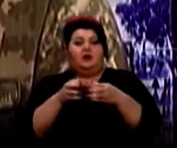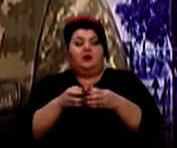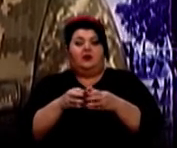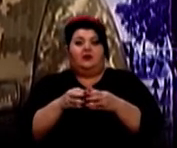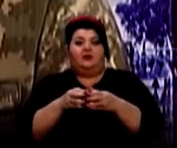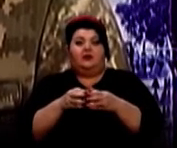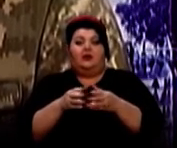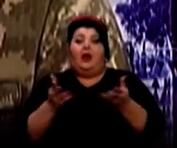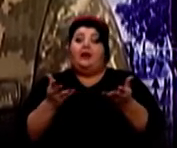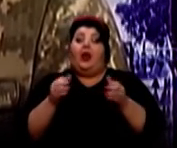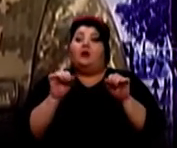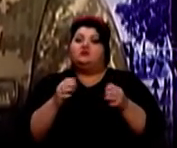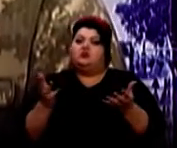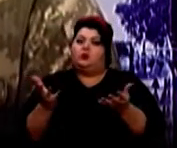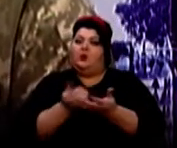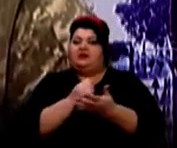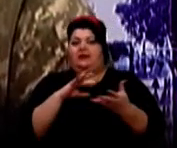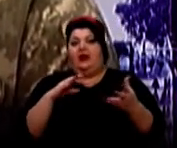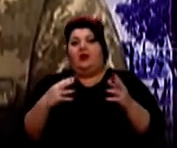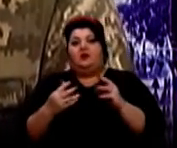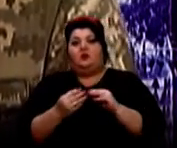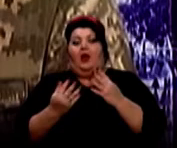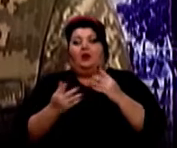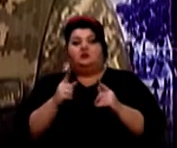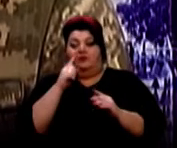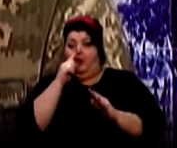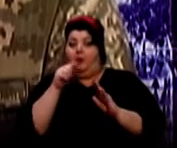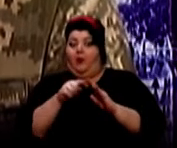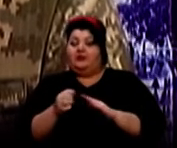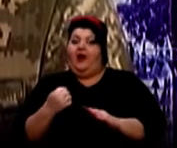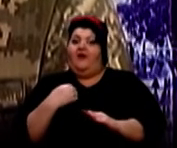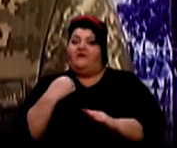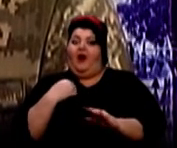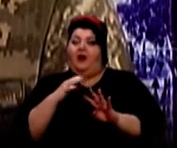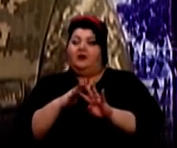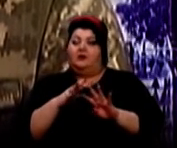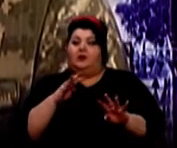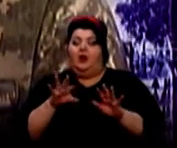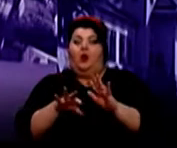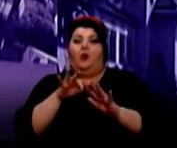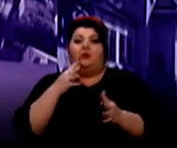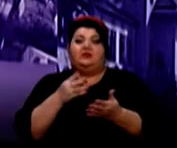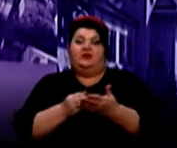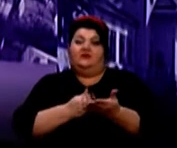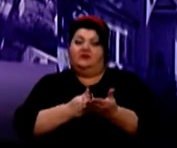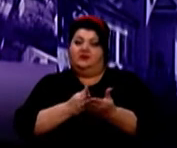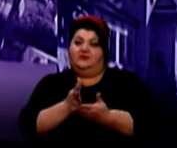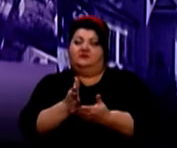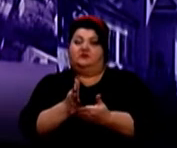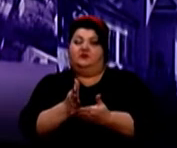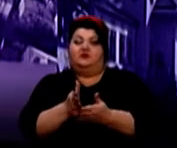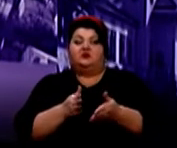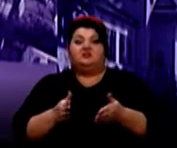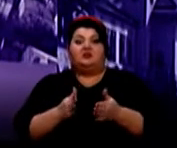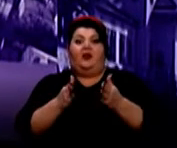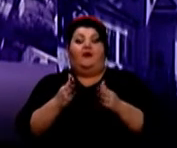яких можна досягти результатів, якщо ви попадете в армію і оберете свій шлях військовим. В